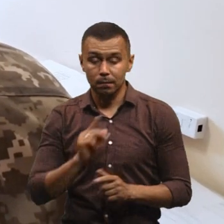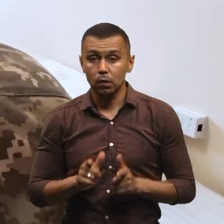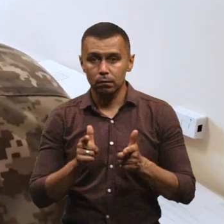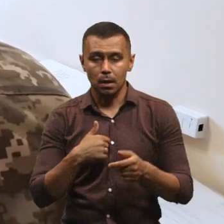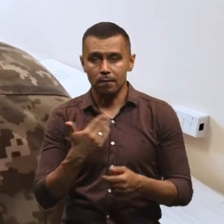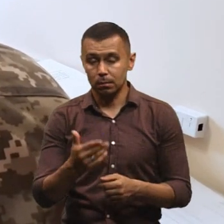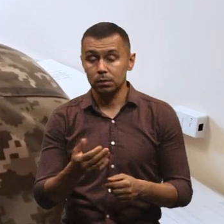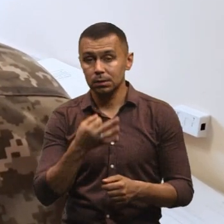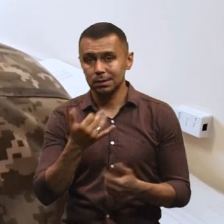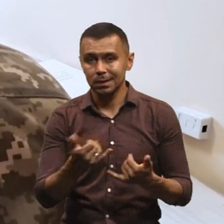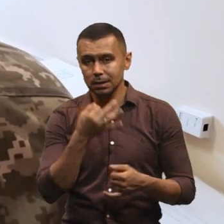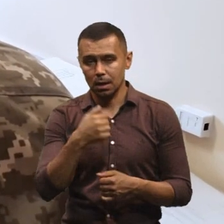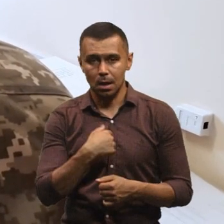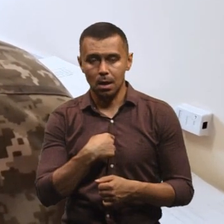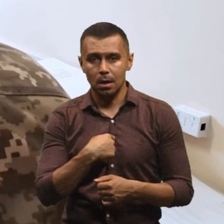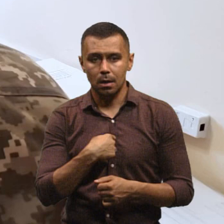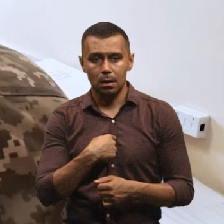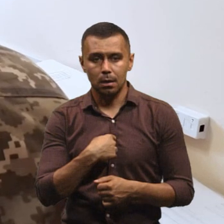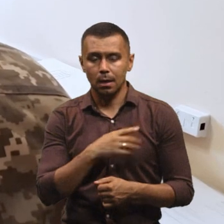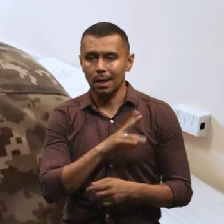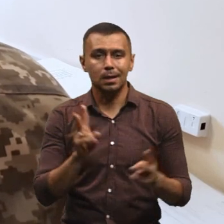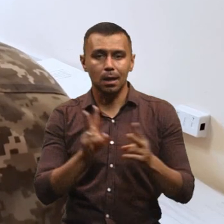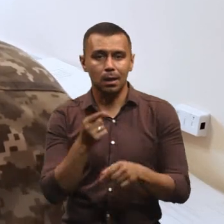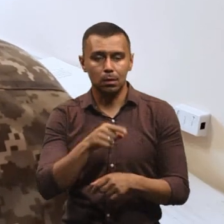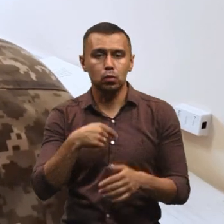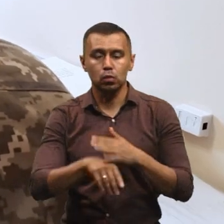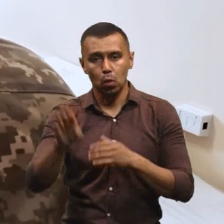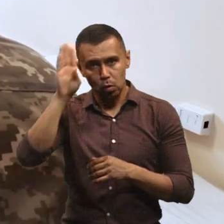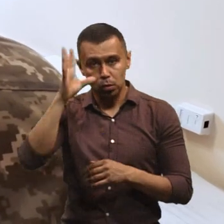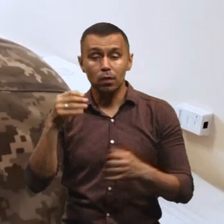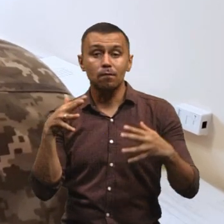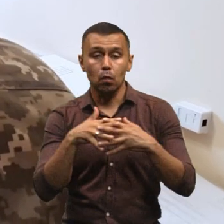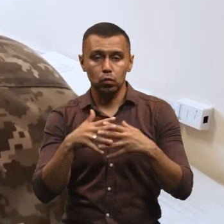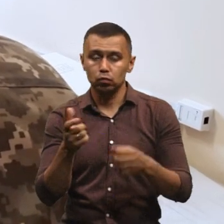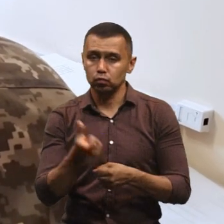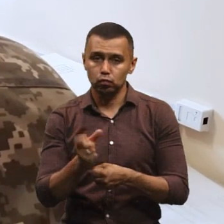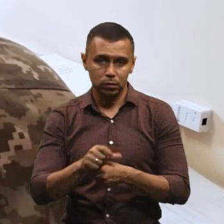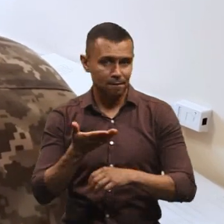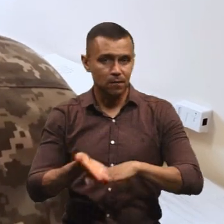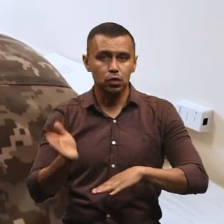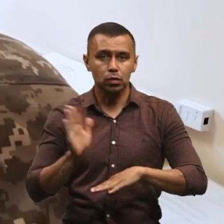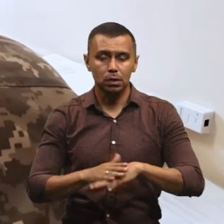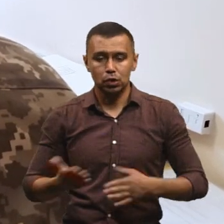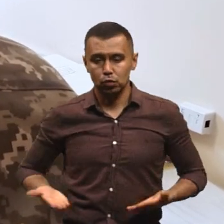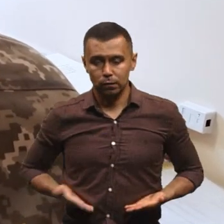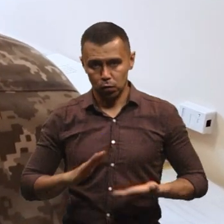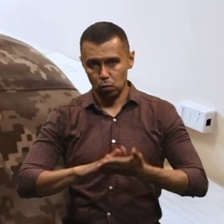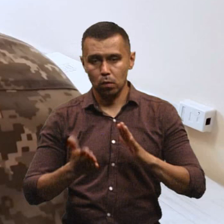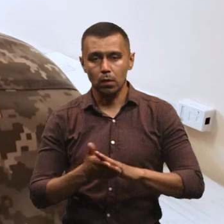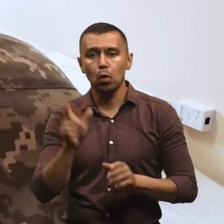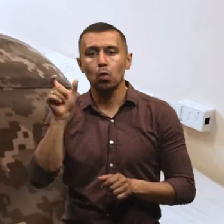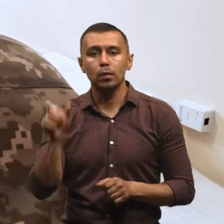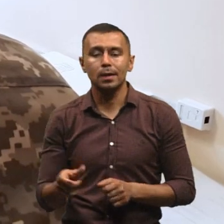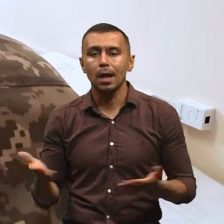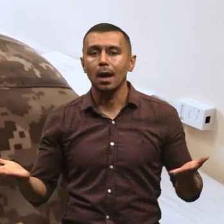я вам сейчас скажу я як я що не встикався з тим бо то що хлопці що воюють дуже тяжкі житлові умови людина